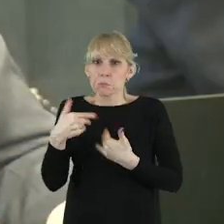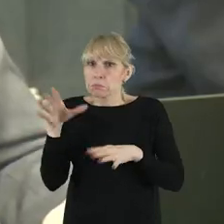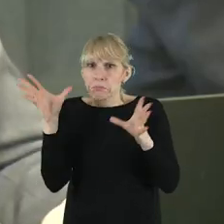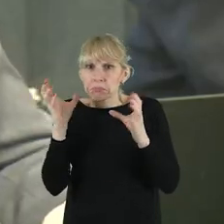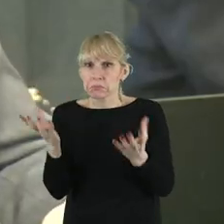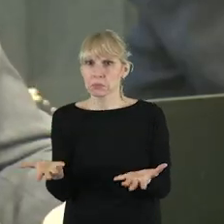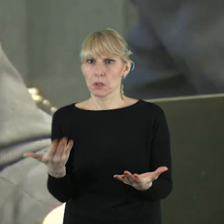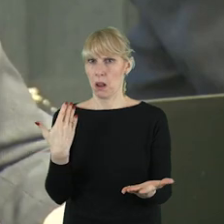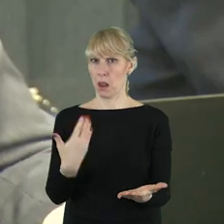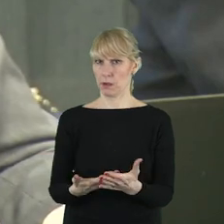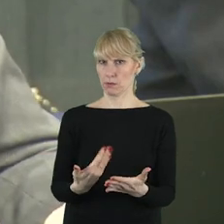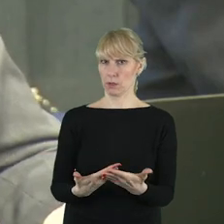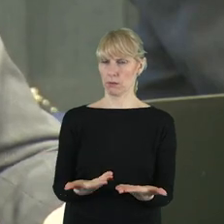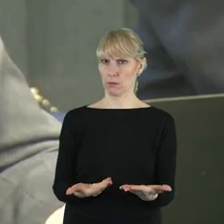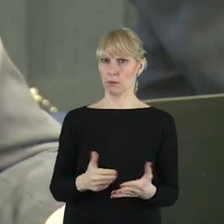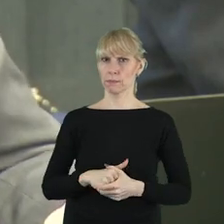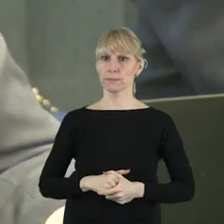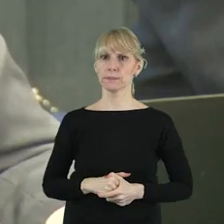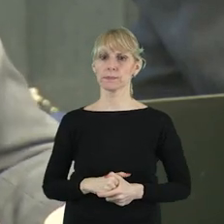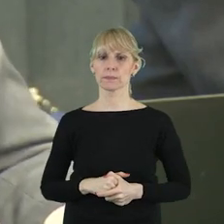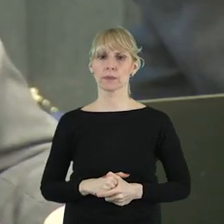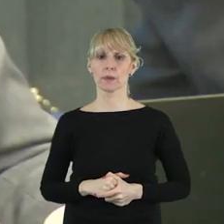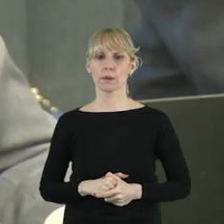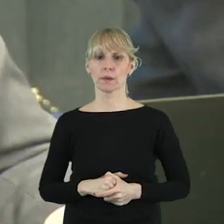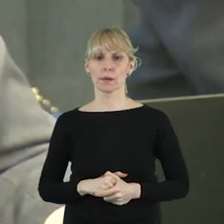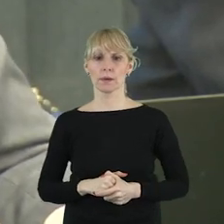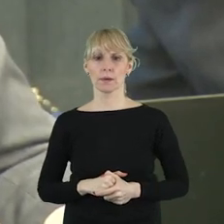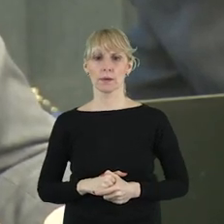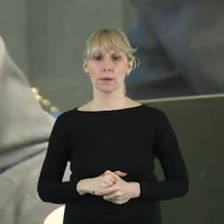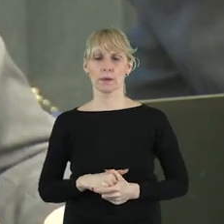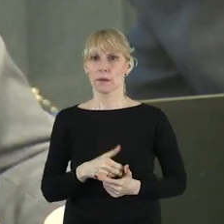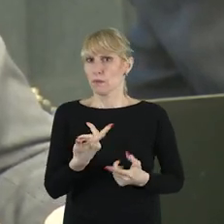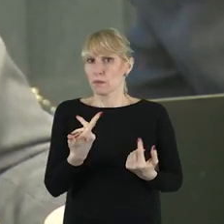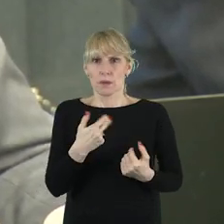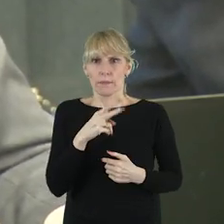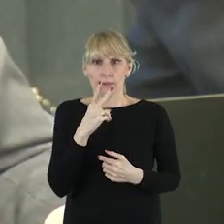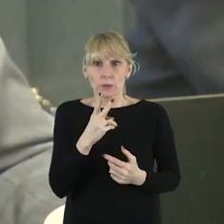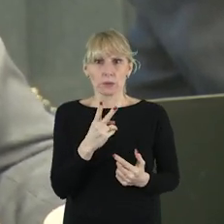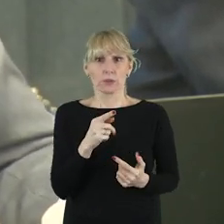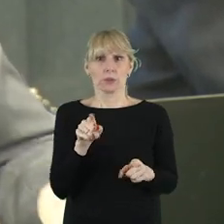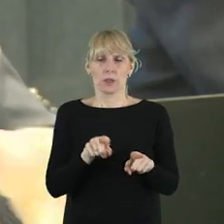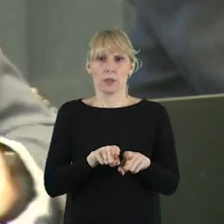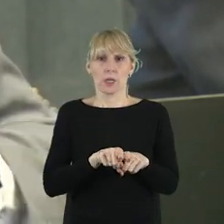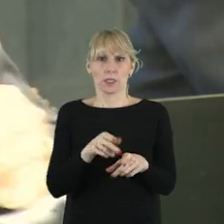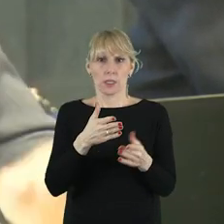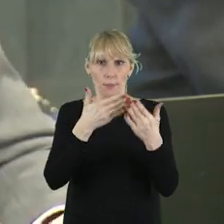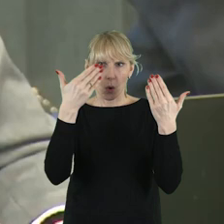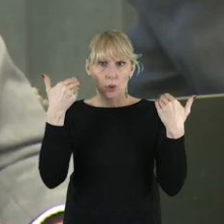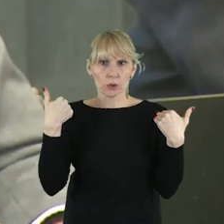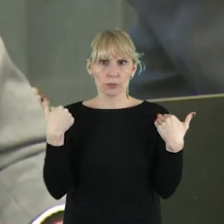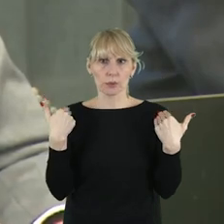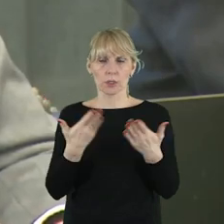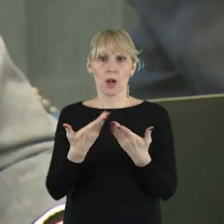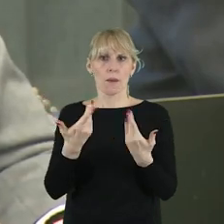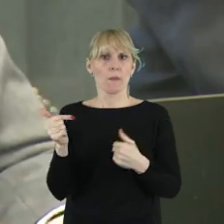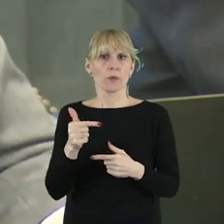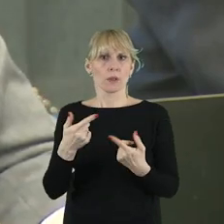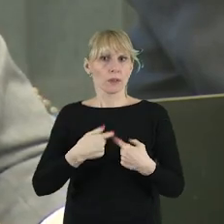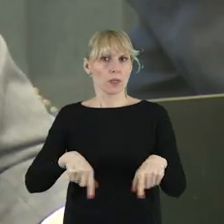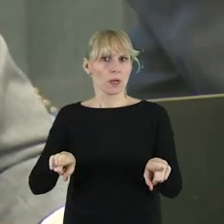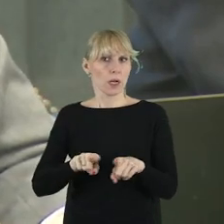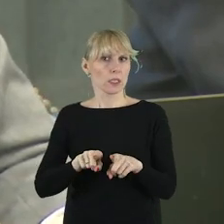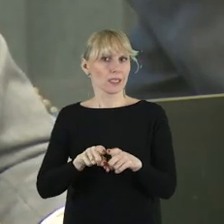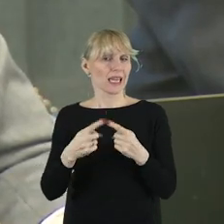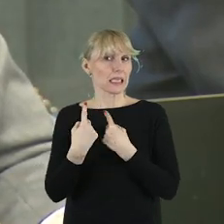Nie dostrzegacie, że szpital może i powinien w zasadzie też realizować samodzielnie pewną grupę usług, świadczeń